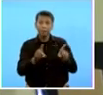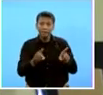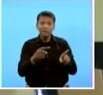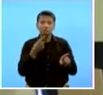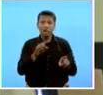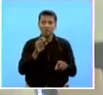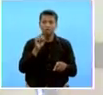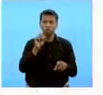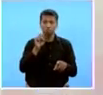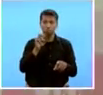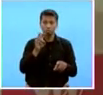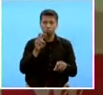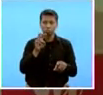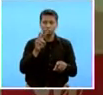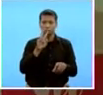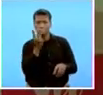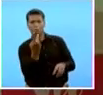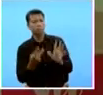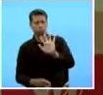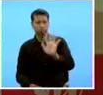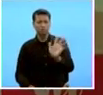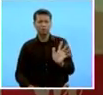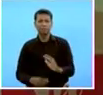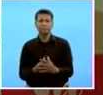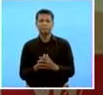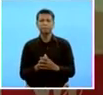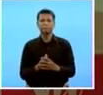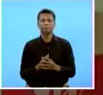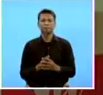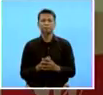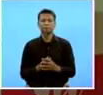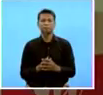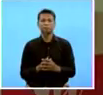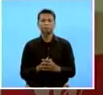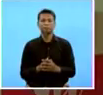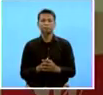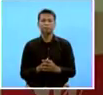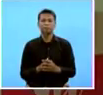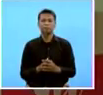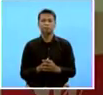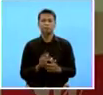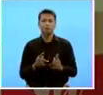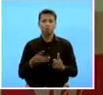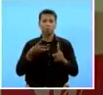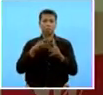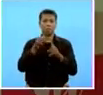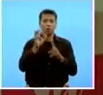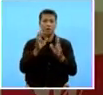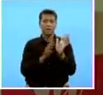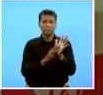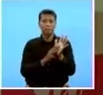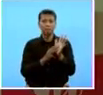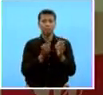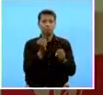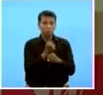penipuan. Kemudian ada wacana atau sekarang Badan POM sedang membuat regulasi atau